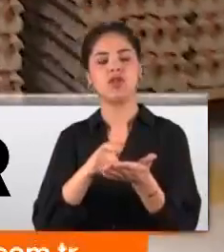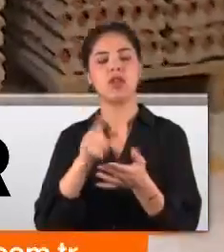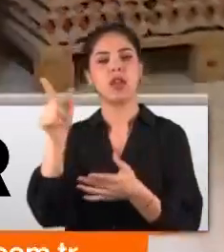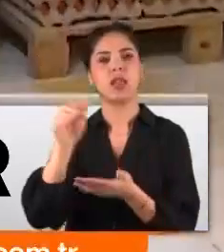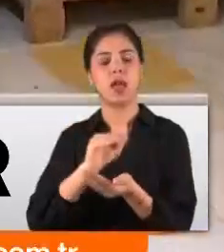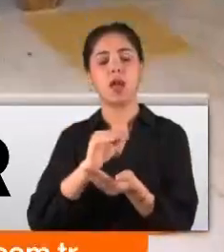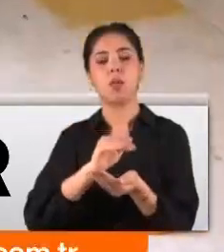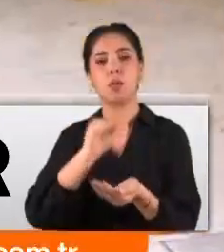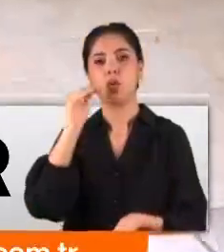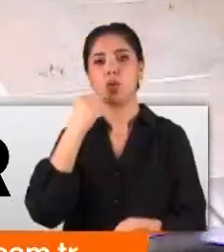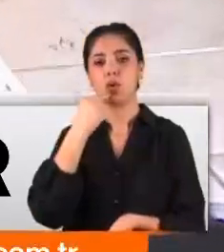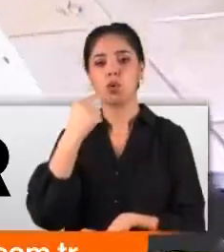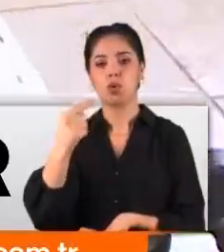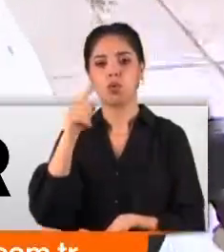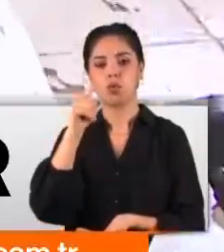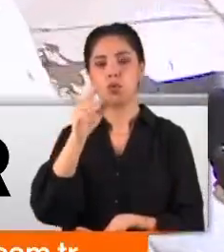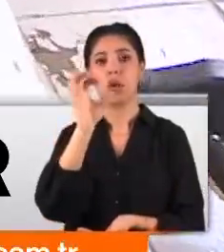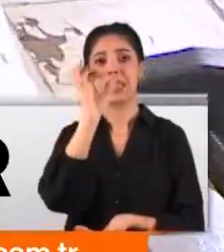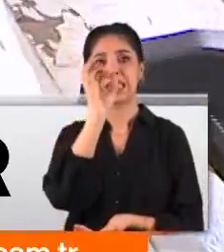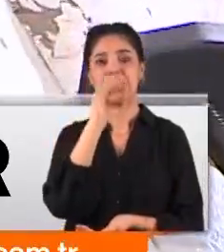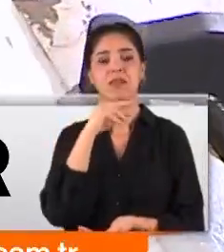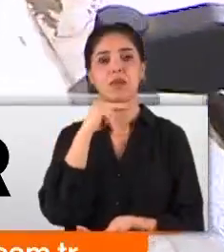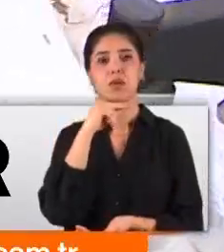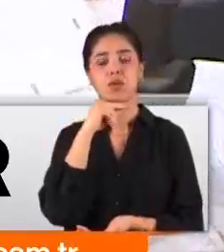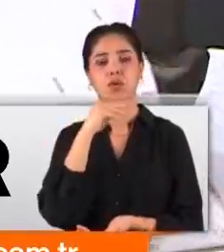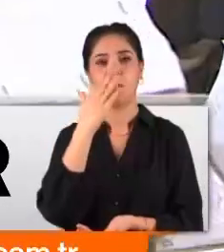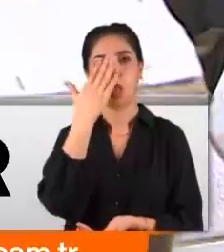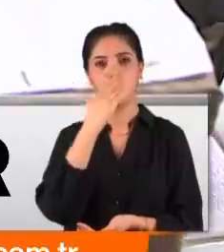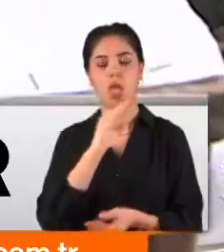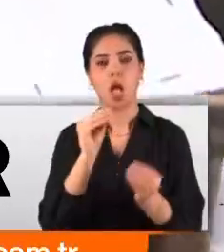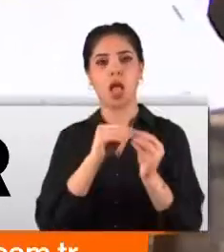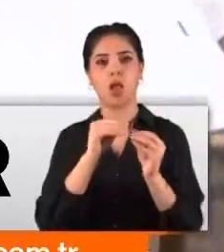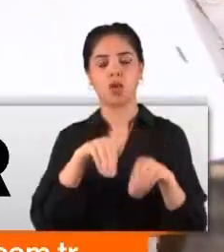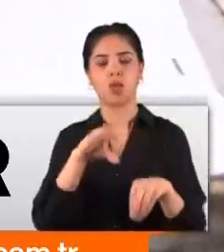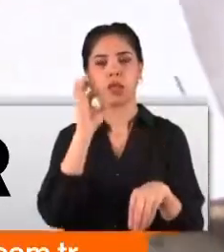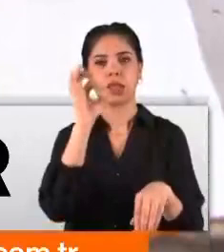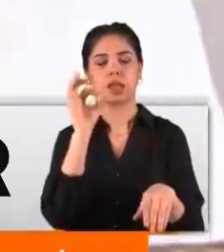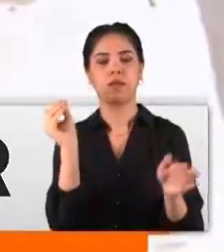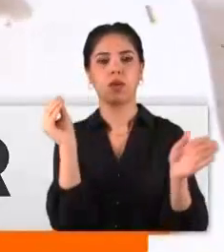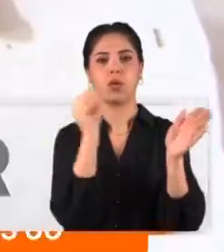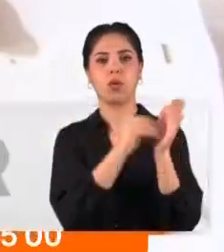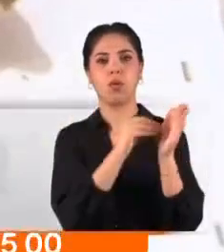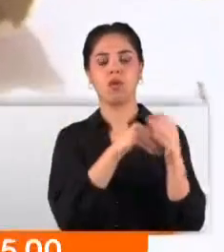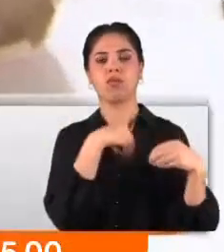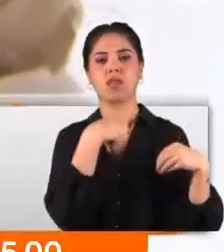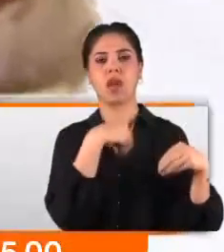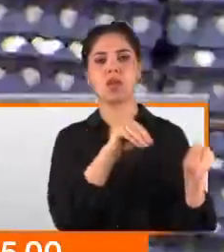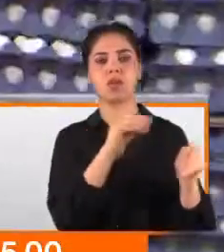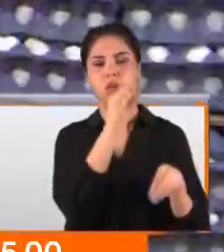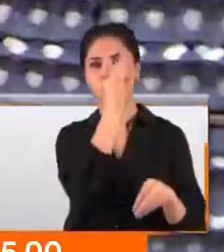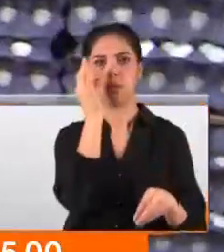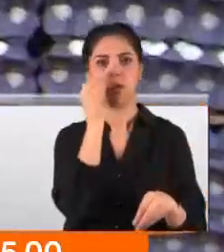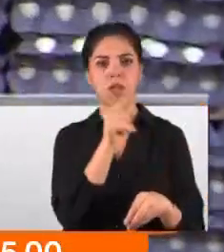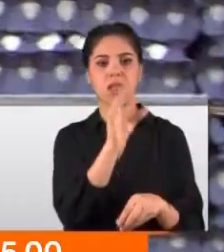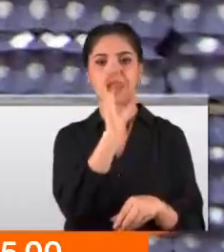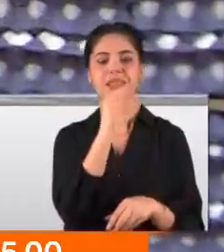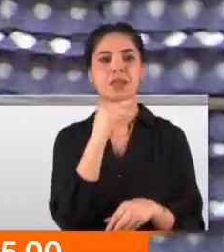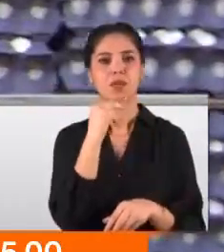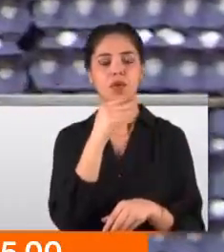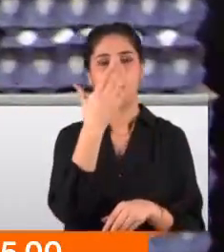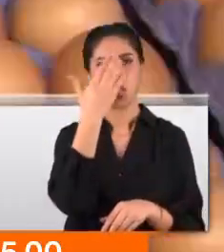bazı hileciler buna 0 numara yani organik yumurta damgası basıyor ve piyasaya sürüyor. 0 numaralı